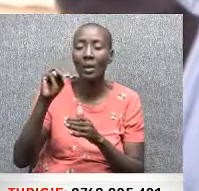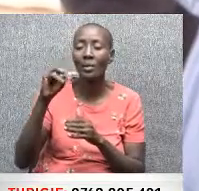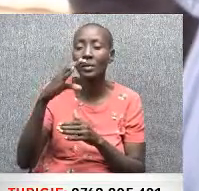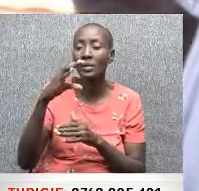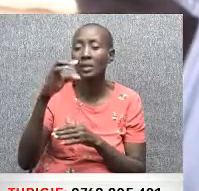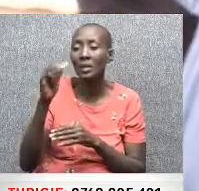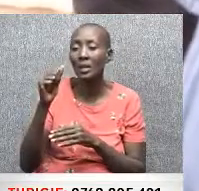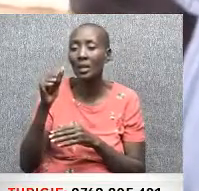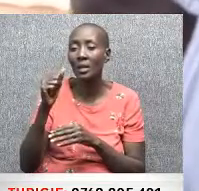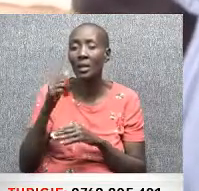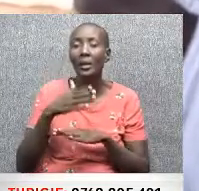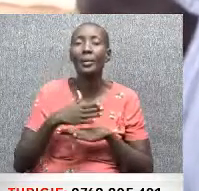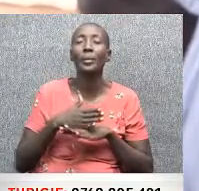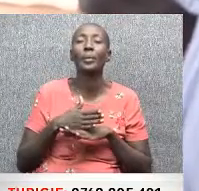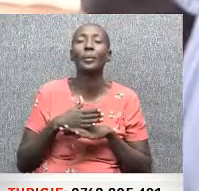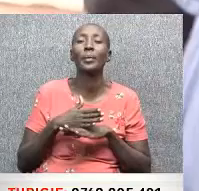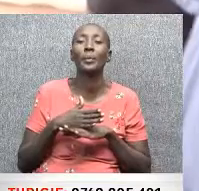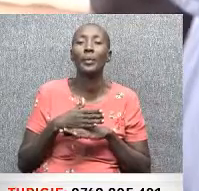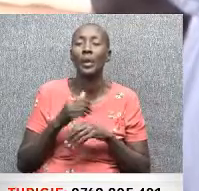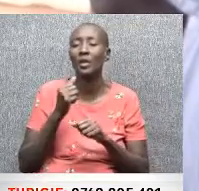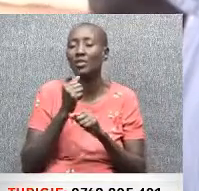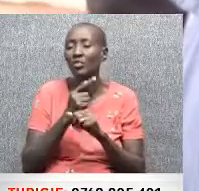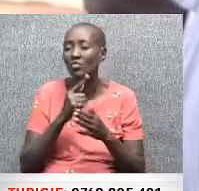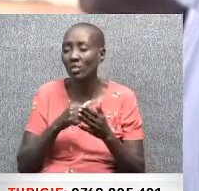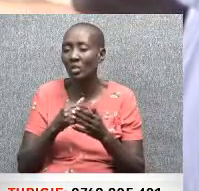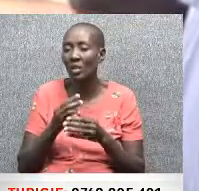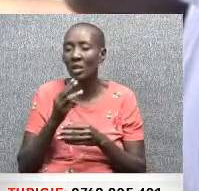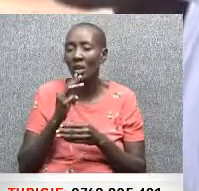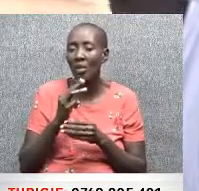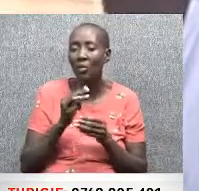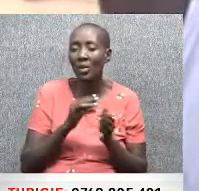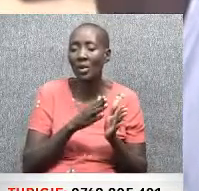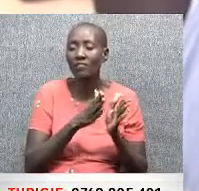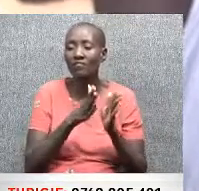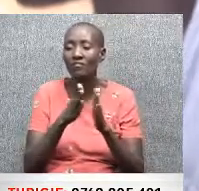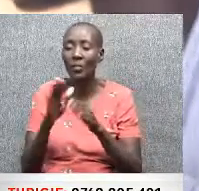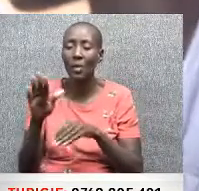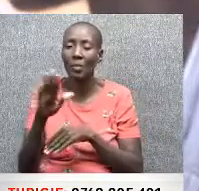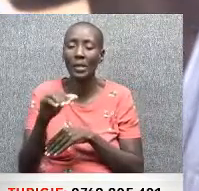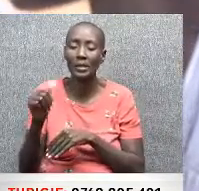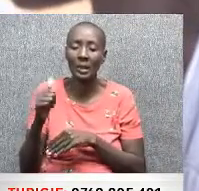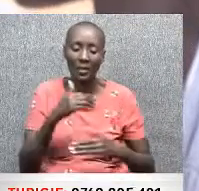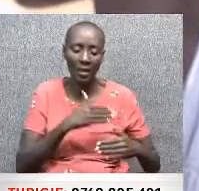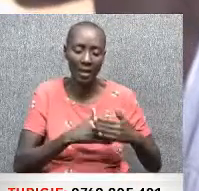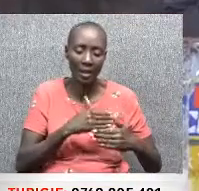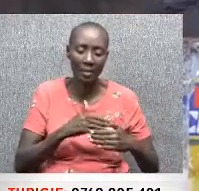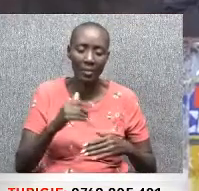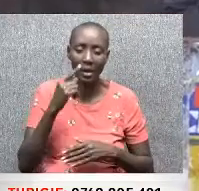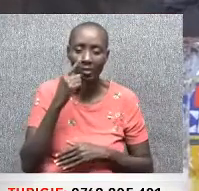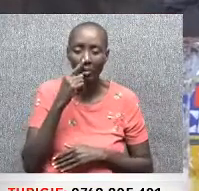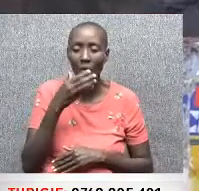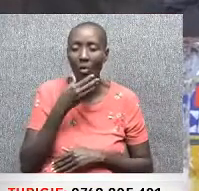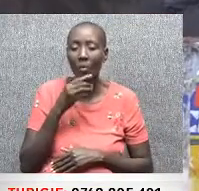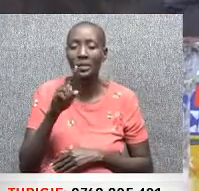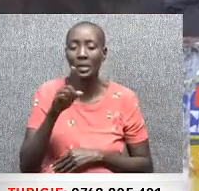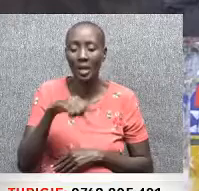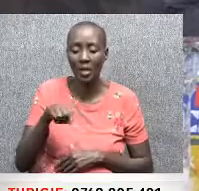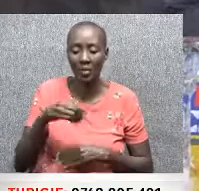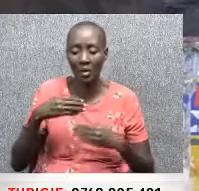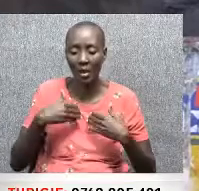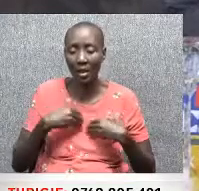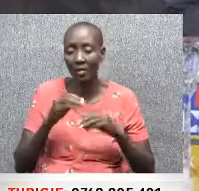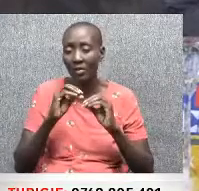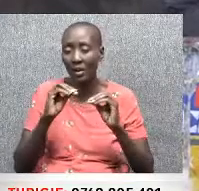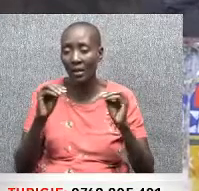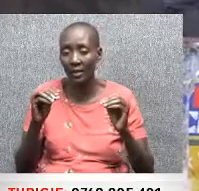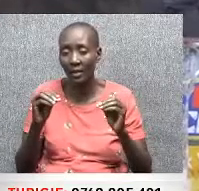tu huko anashughulikia maji, naenda mahali pengine, mahali kumekaribia kwake, na sisi hatuna. Kero hii ya maji imesababisha